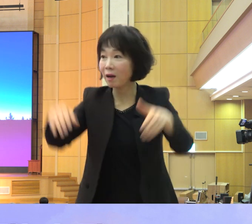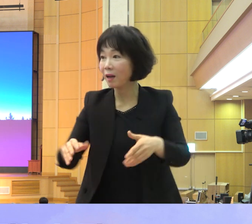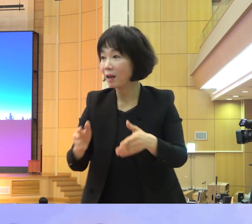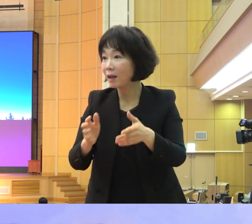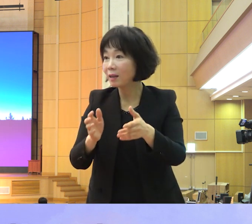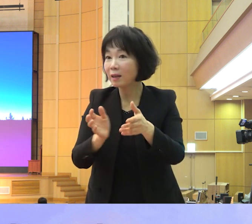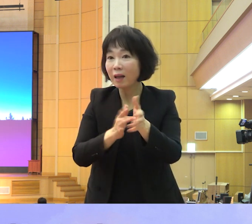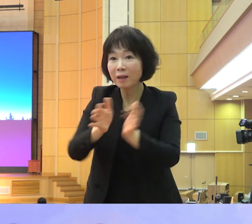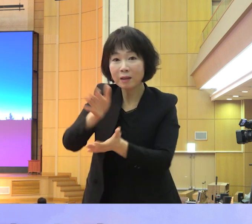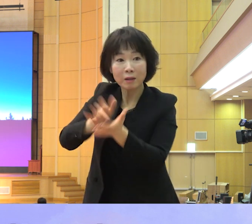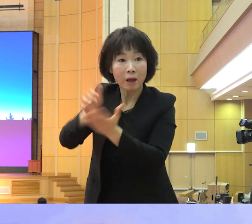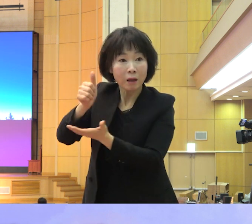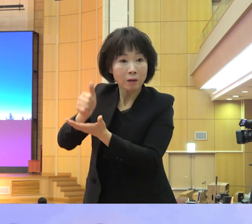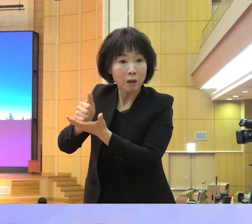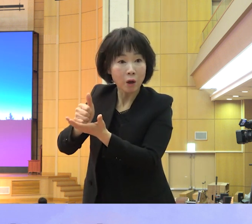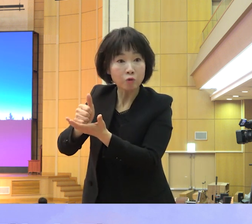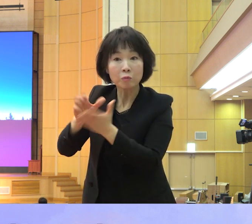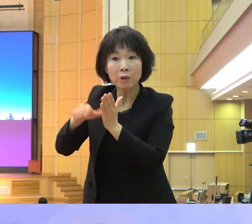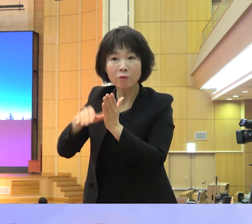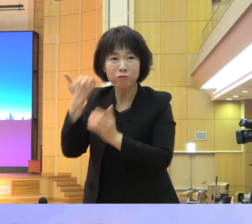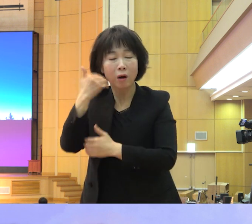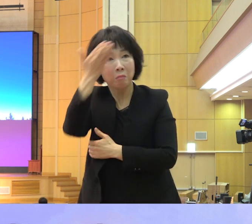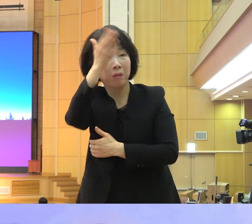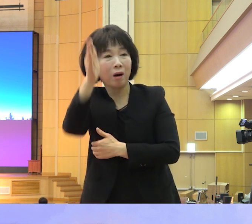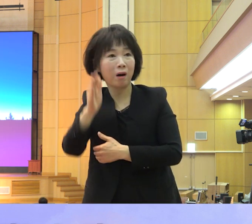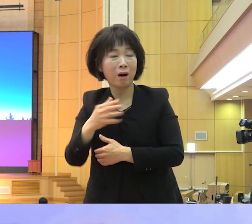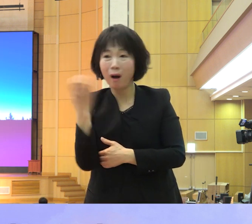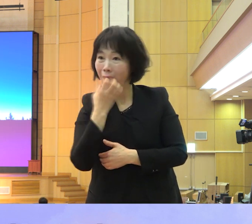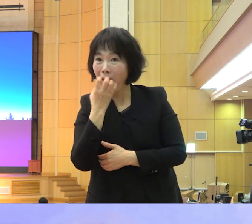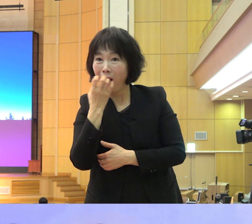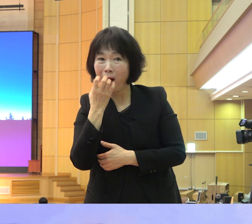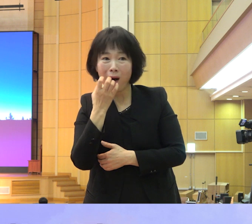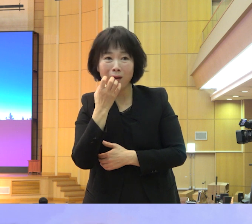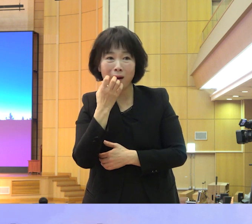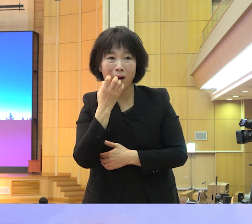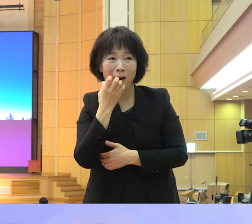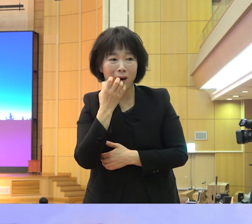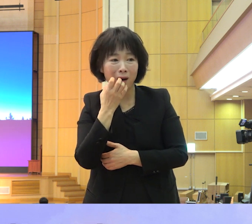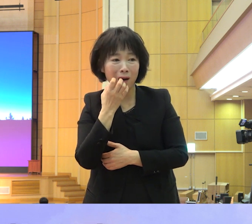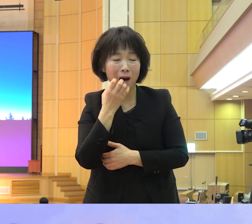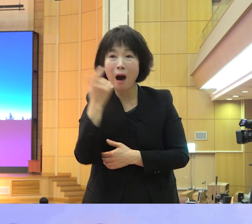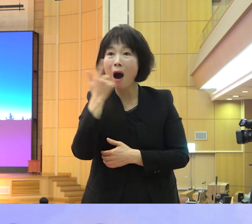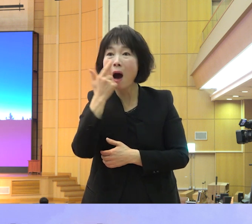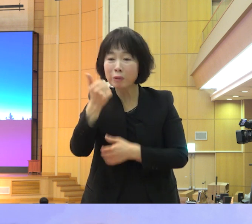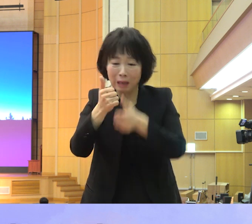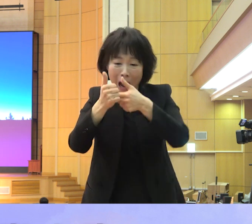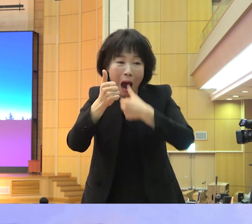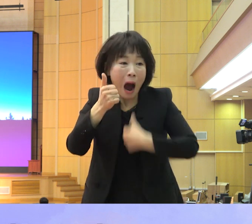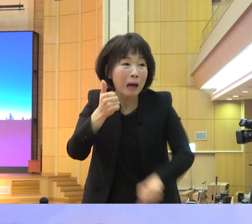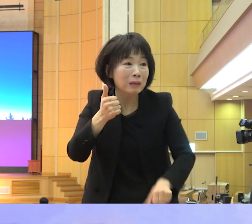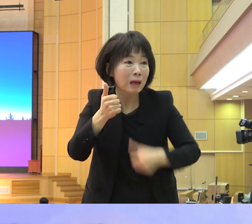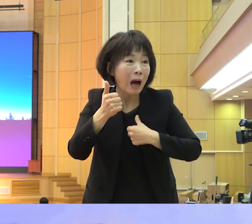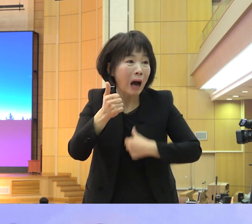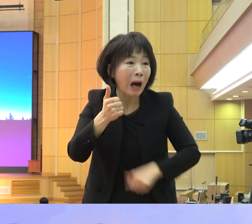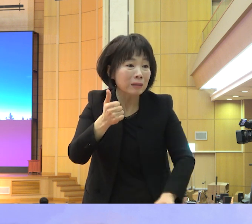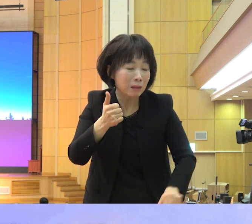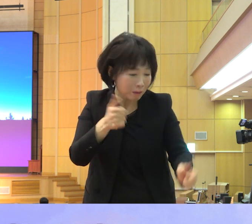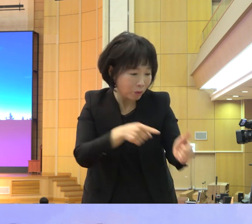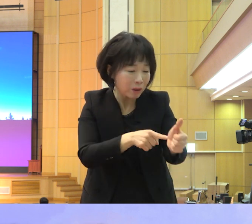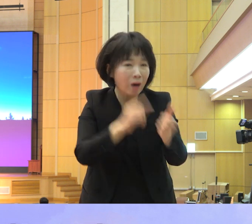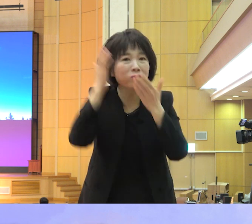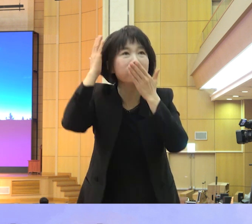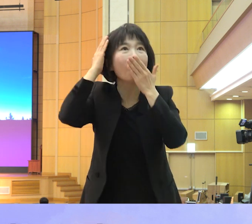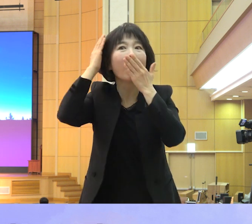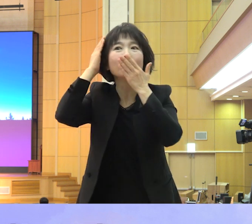나면서부터 간질하고 악신이 들려서 고통받는 외아들을 예수님께